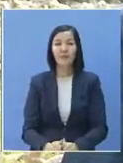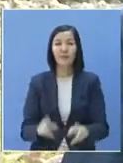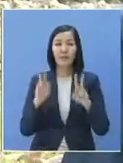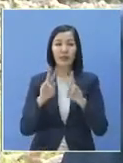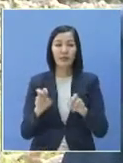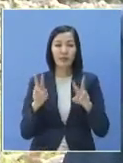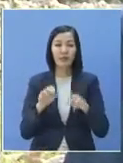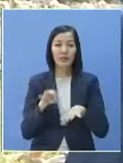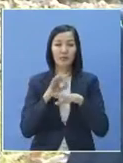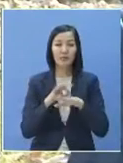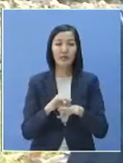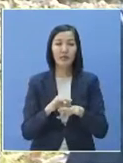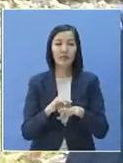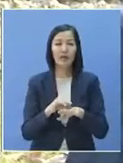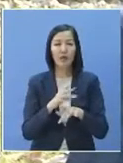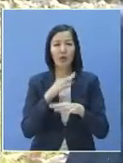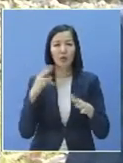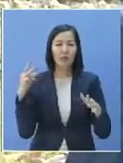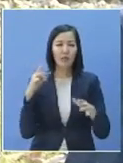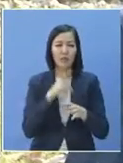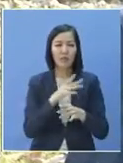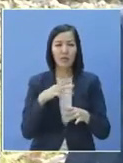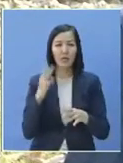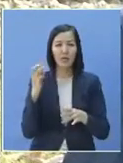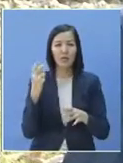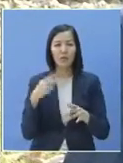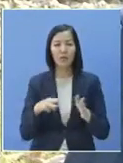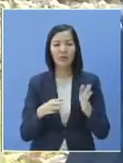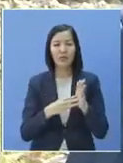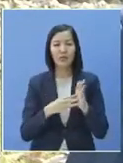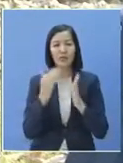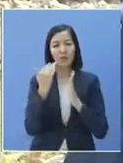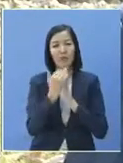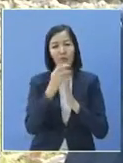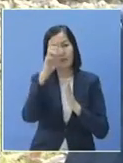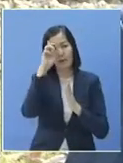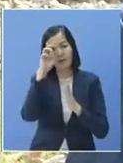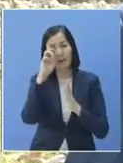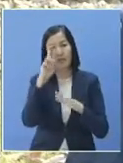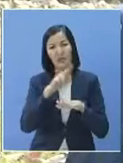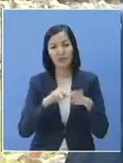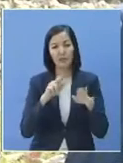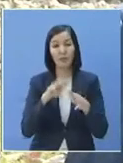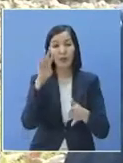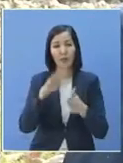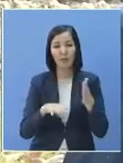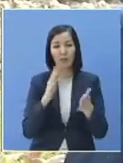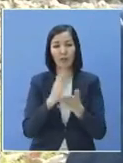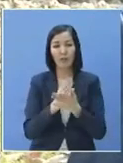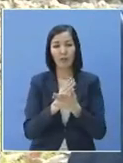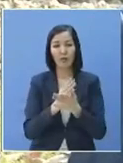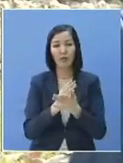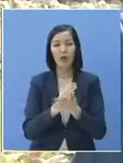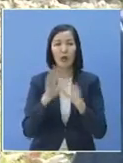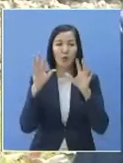Тексеріс барысында экологияға залал келтірген жағдайда 328-ші баппен мемлекеттік инспекторлар айыппұл салатын болады.